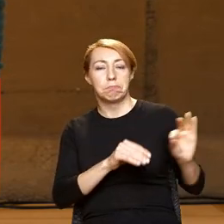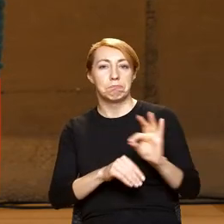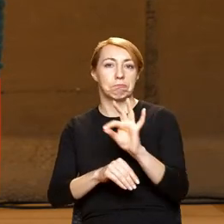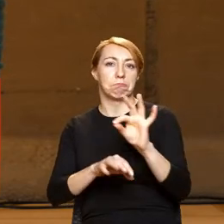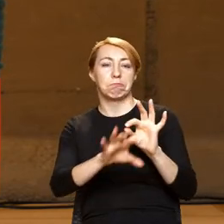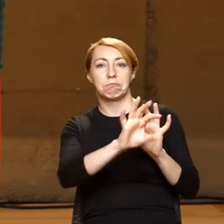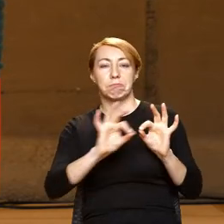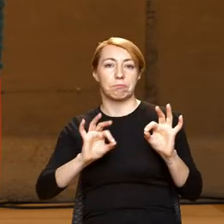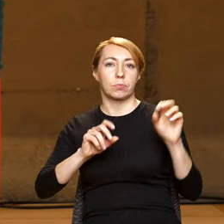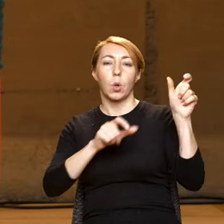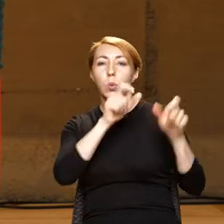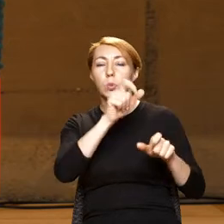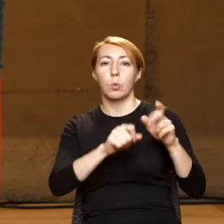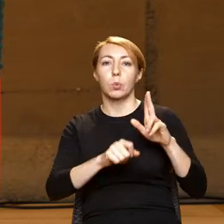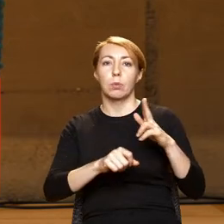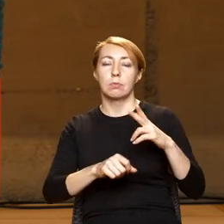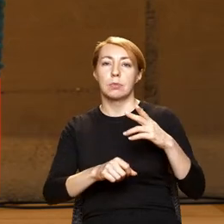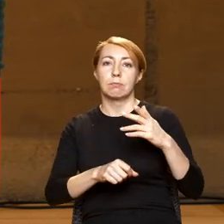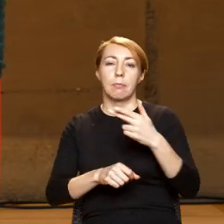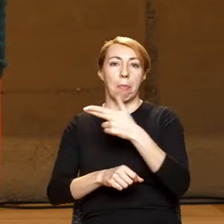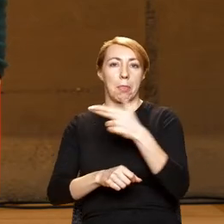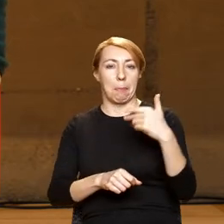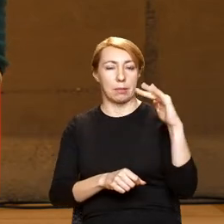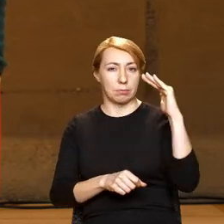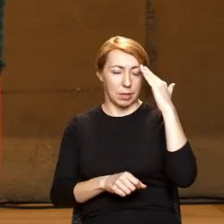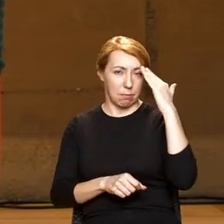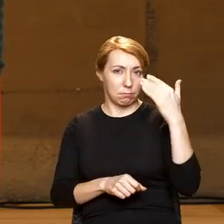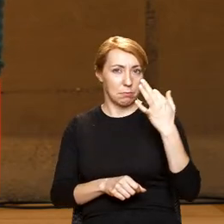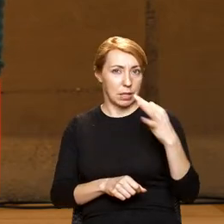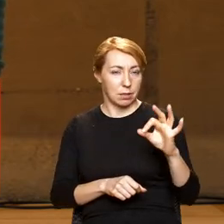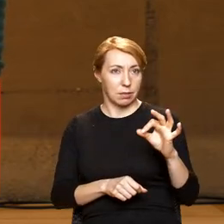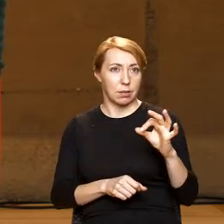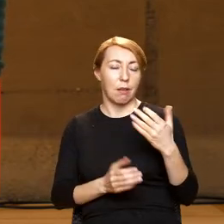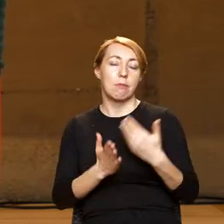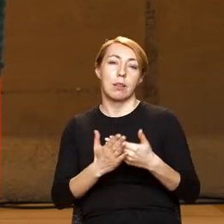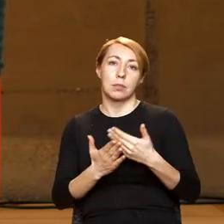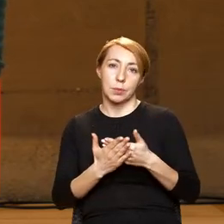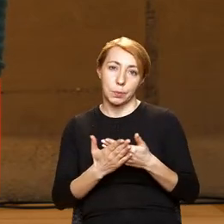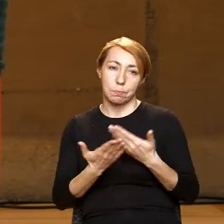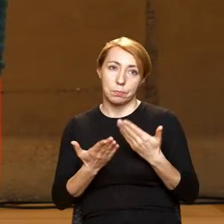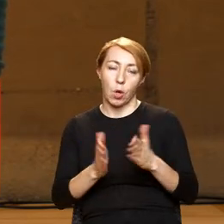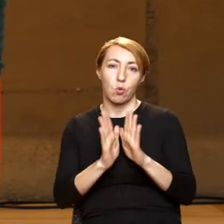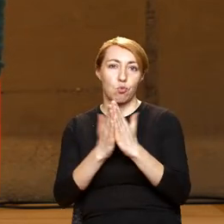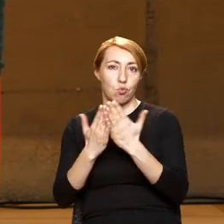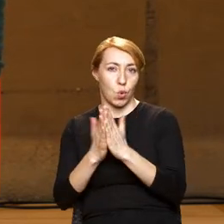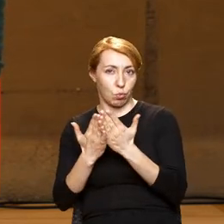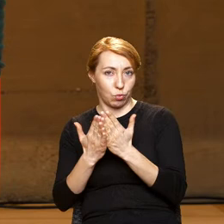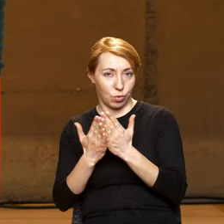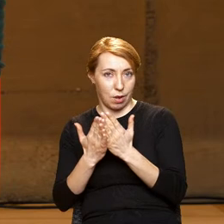które znają się na temacie, i dlatego właśnie ta ta książka